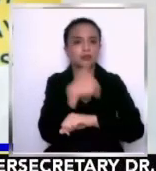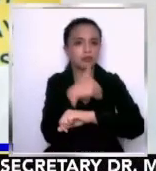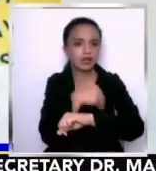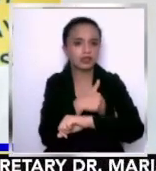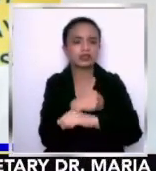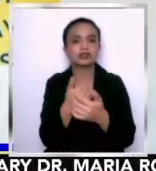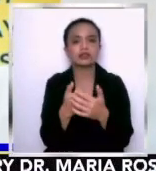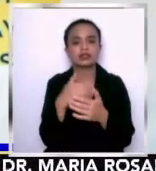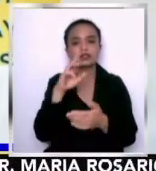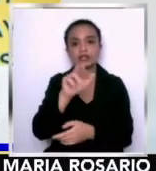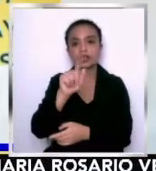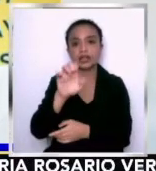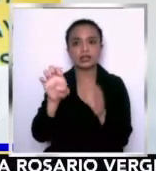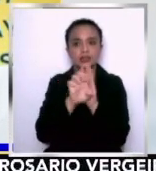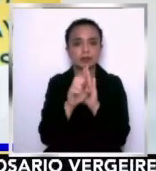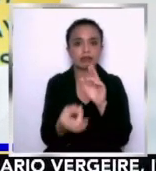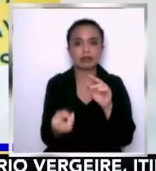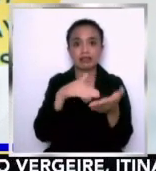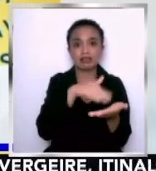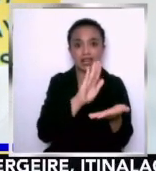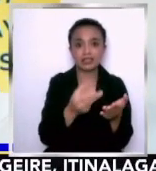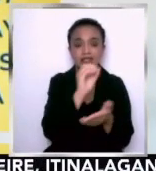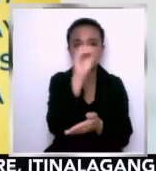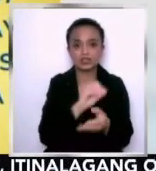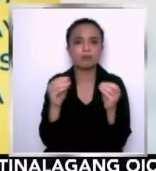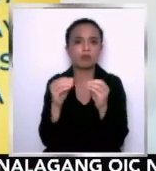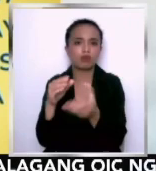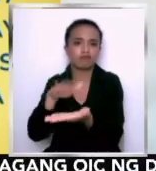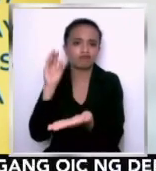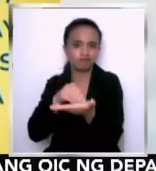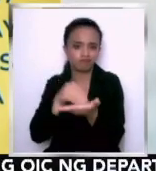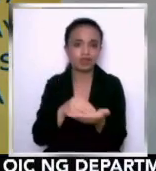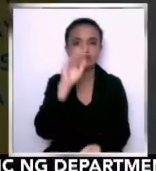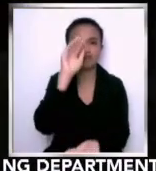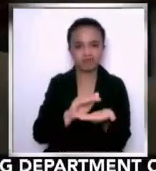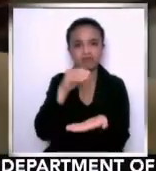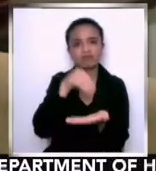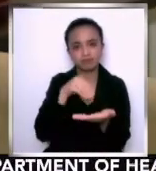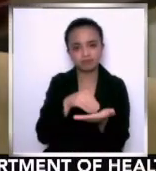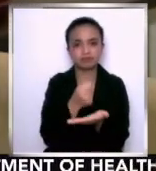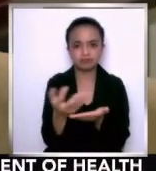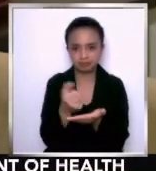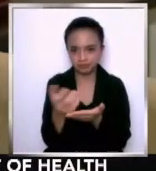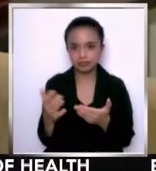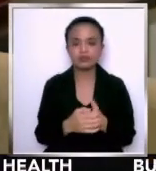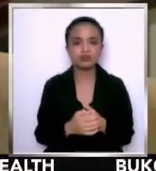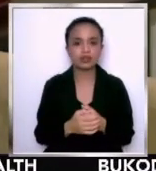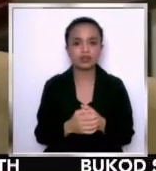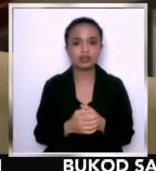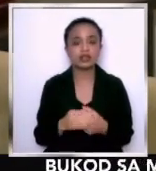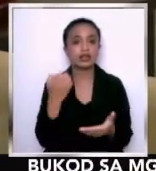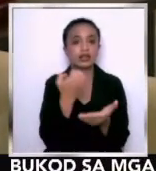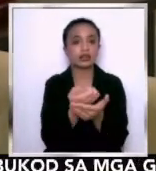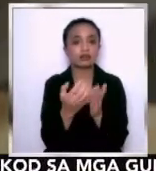Kapag tumaas ang interes, mas mahal umutang sa bangko at mababawasan ang pag-utang at paggastos. Sang-ayon ang ekonomistang si